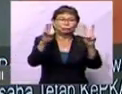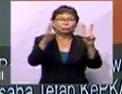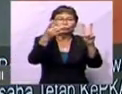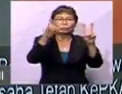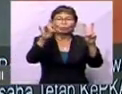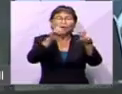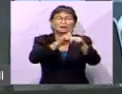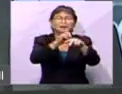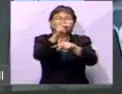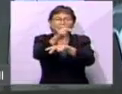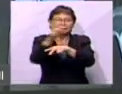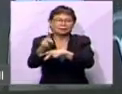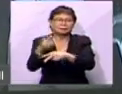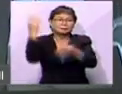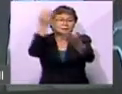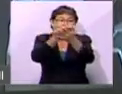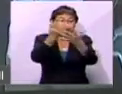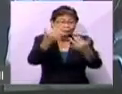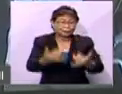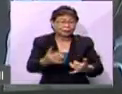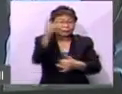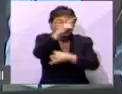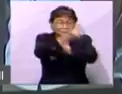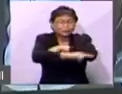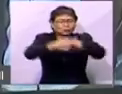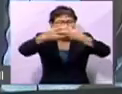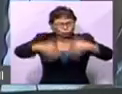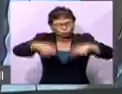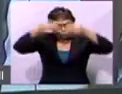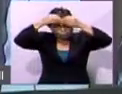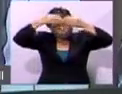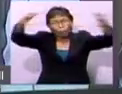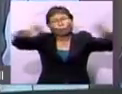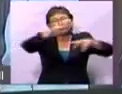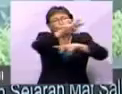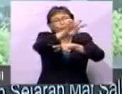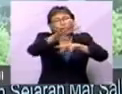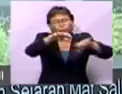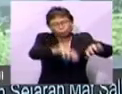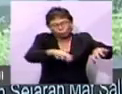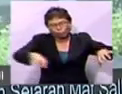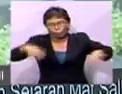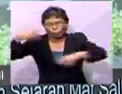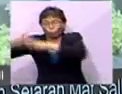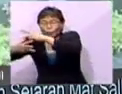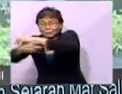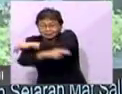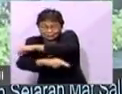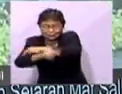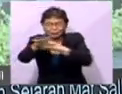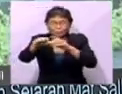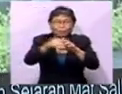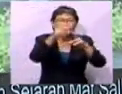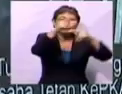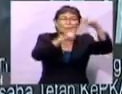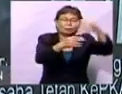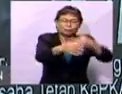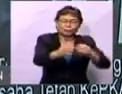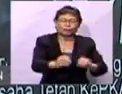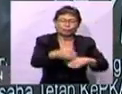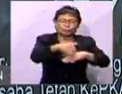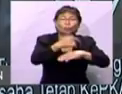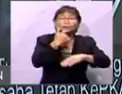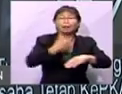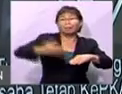2017-2018 di Kota Kinabalu. Setakat ini, kerajaan negeri telah mengisytiharkan 24 tapak warisan negeri termasuk bangunan pejabat pos